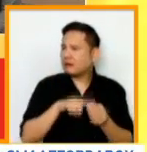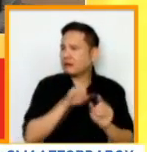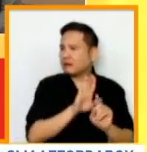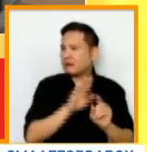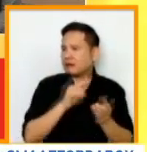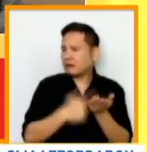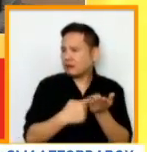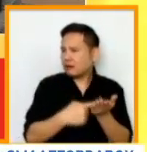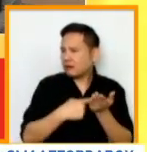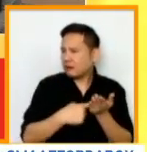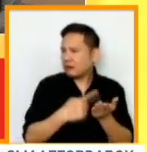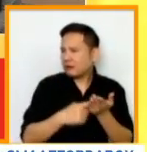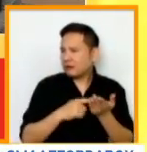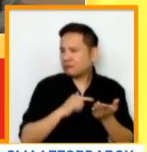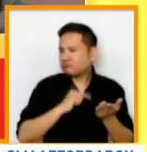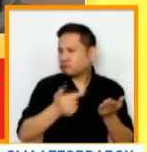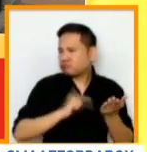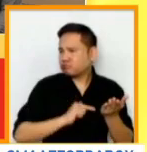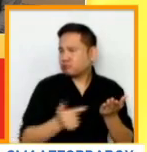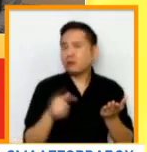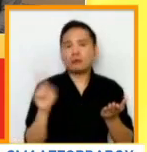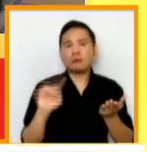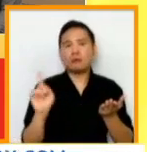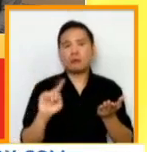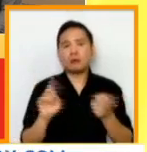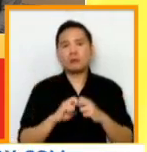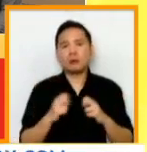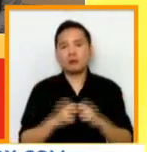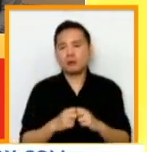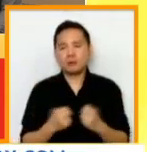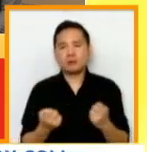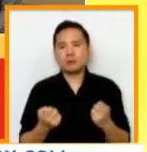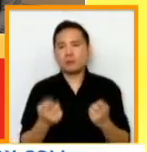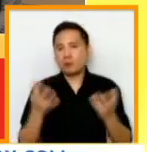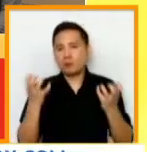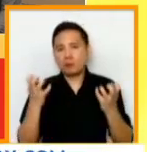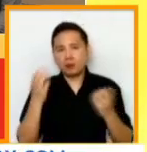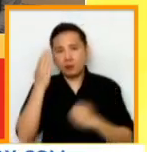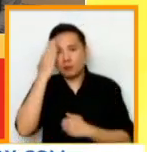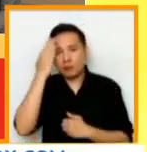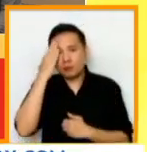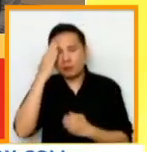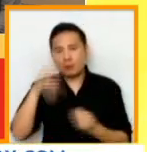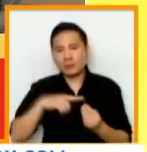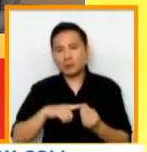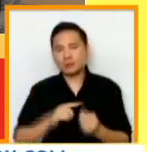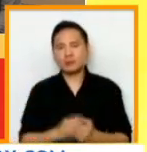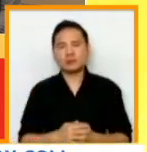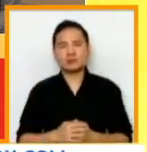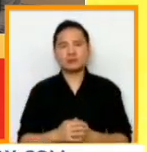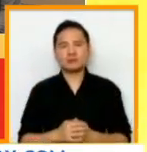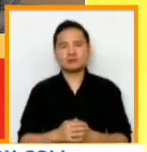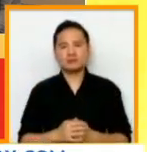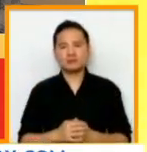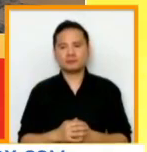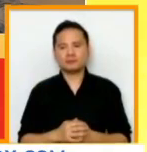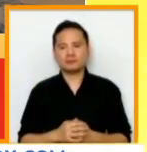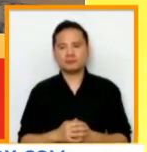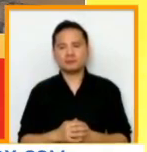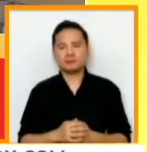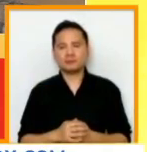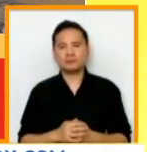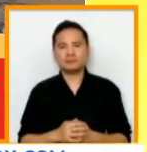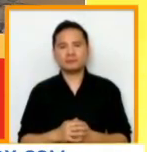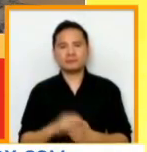sa iba't ibang problema ang, ito na. Ang gusto marinig. Oo, gusto marinig. At sa Ivan, pakibasihan sa pagpili ng kanilang